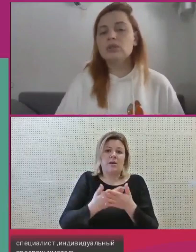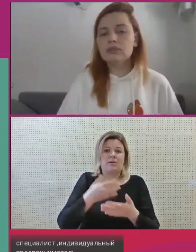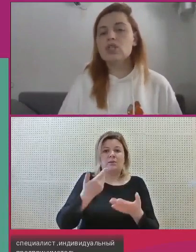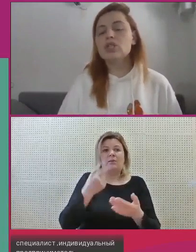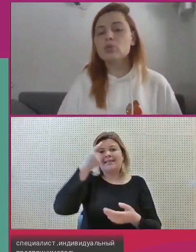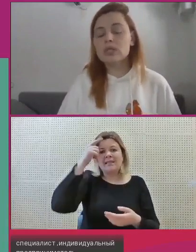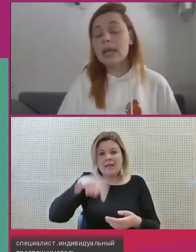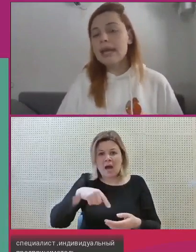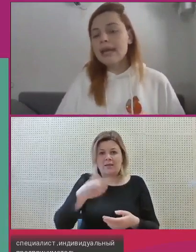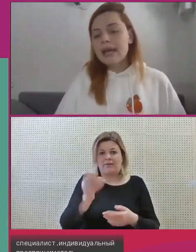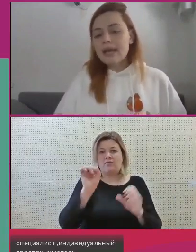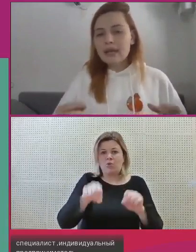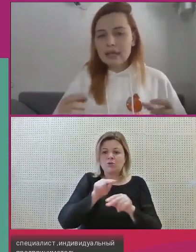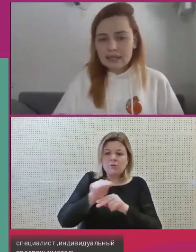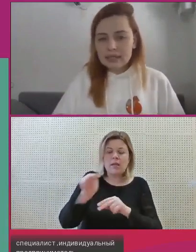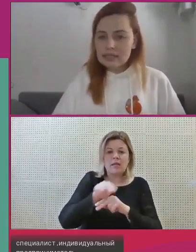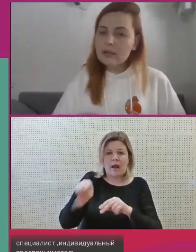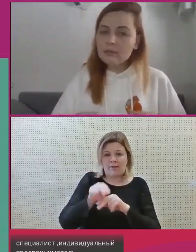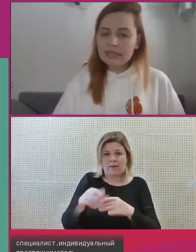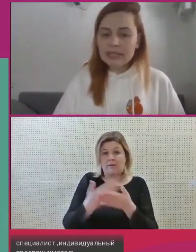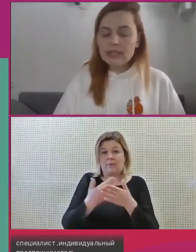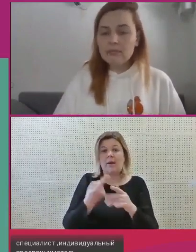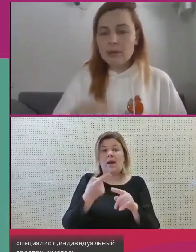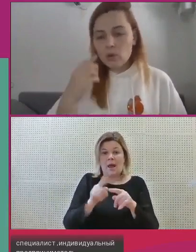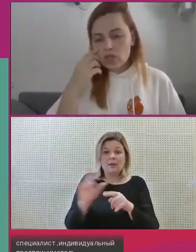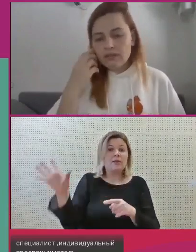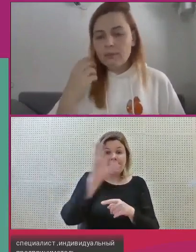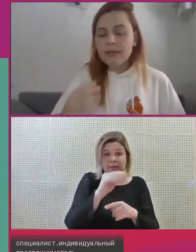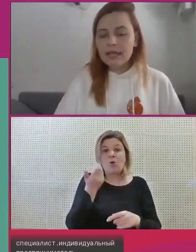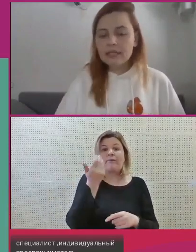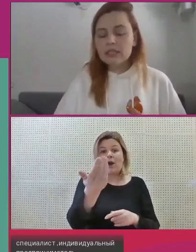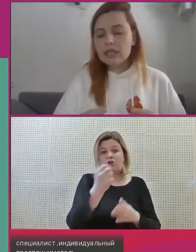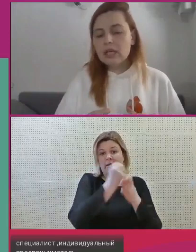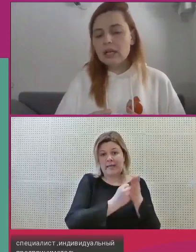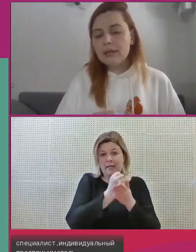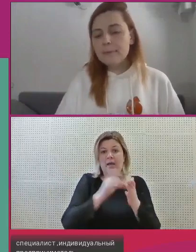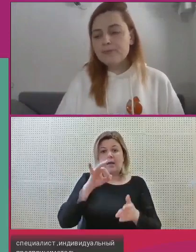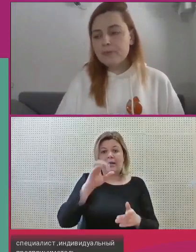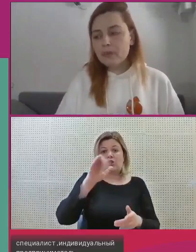да, то есть это ваш ресурс. И это на самом деле поможет вам понять,